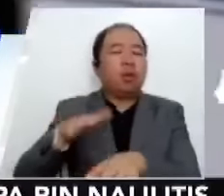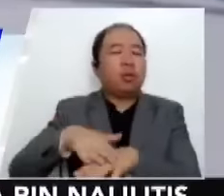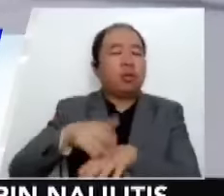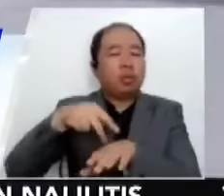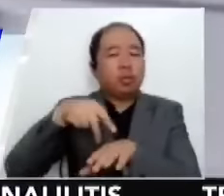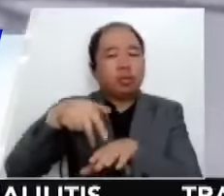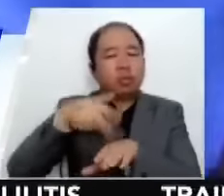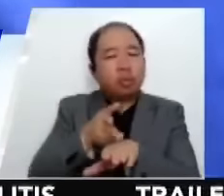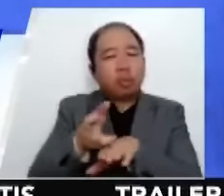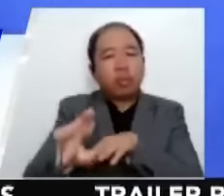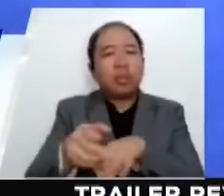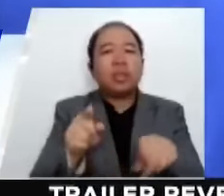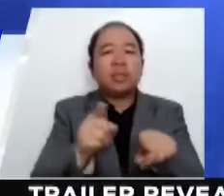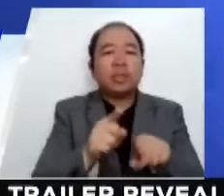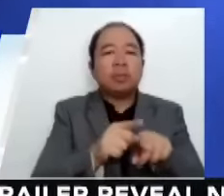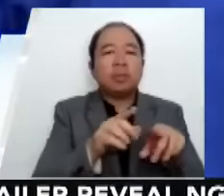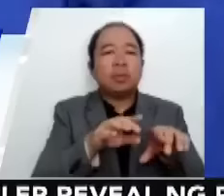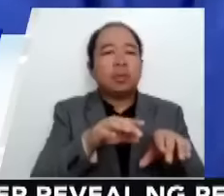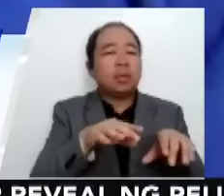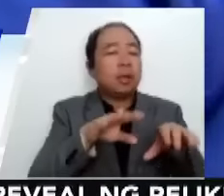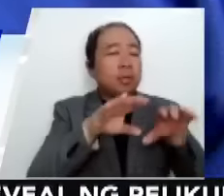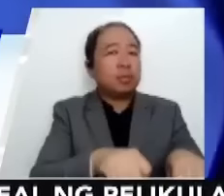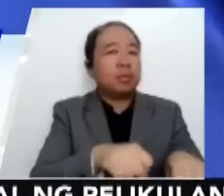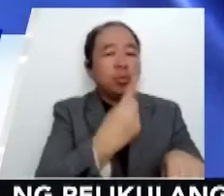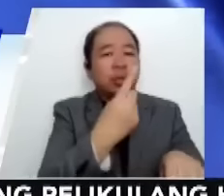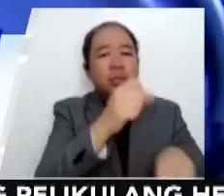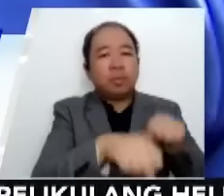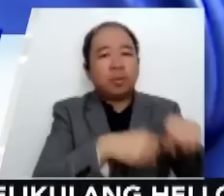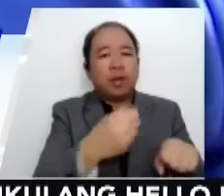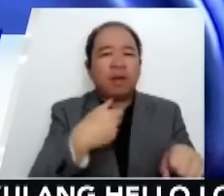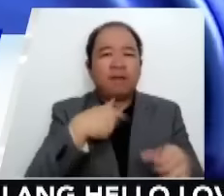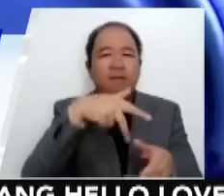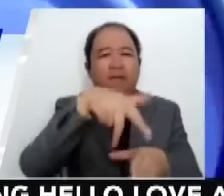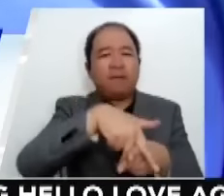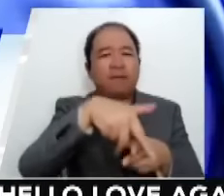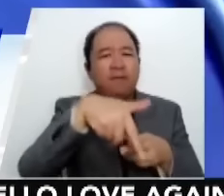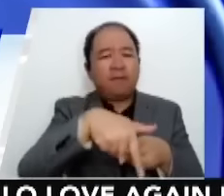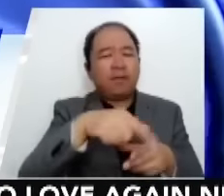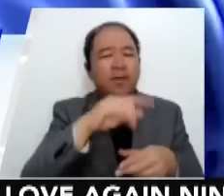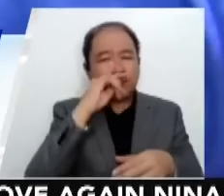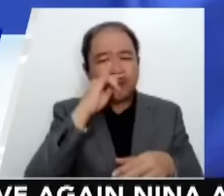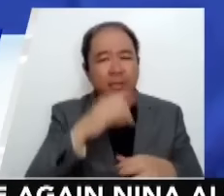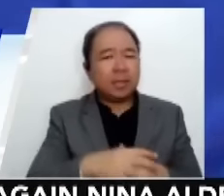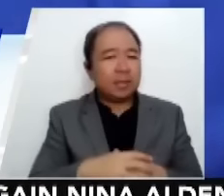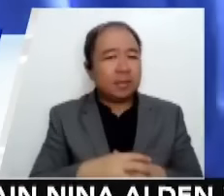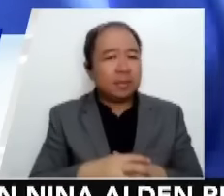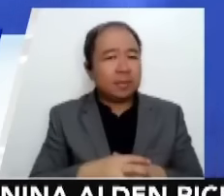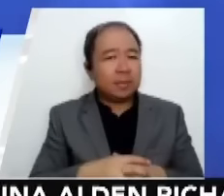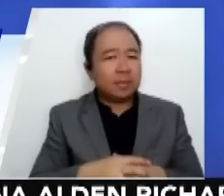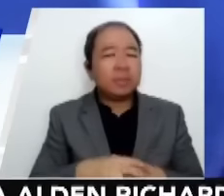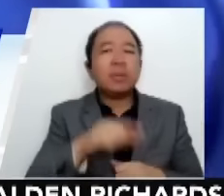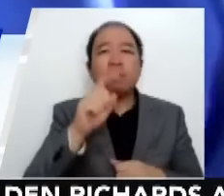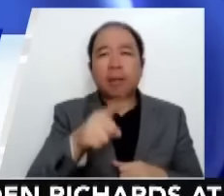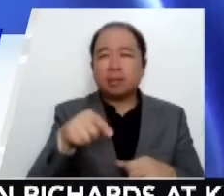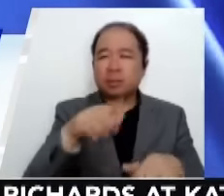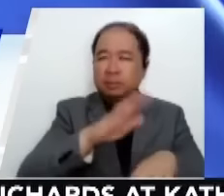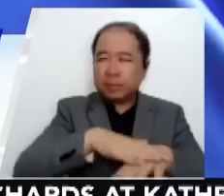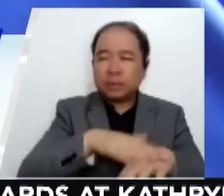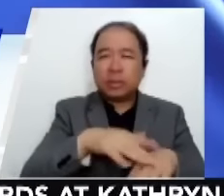pamanding bata. Excess passenger kayo, dapat dalawa lang sa motor. Sir, magpapatik up, may sakit po kasi. Dapat yung